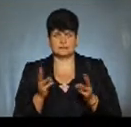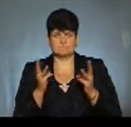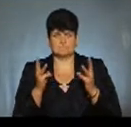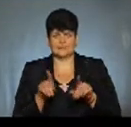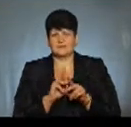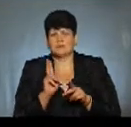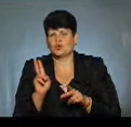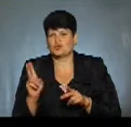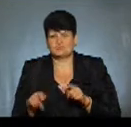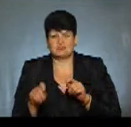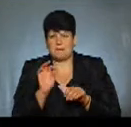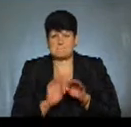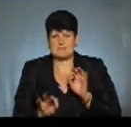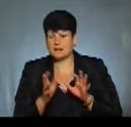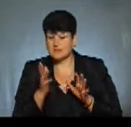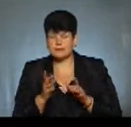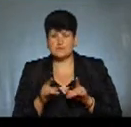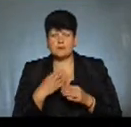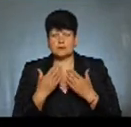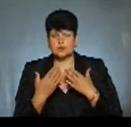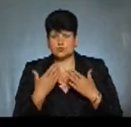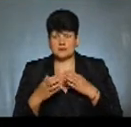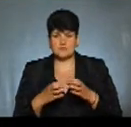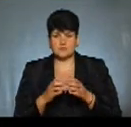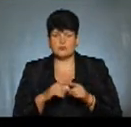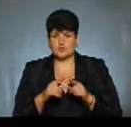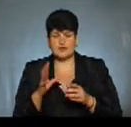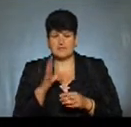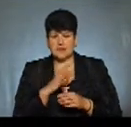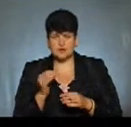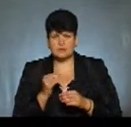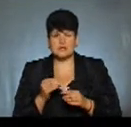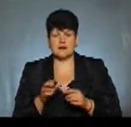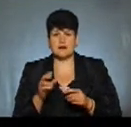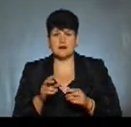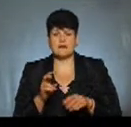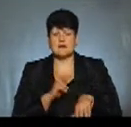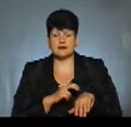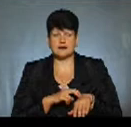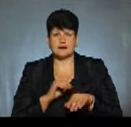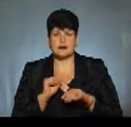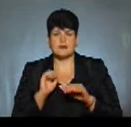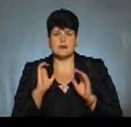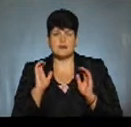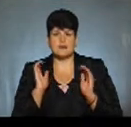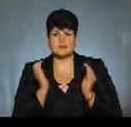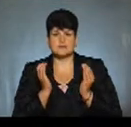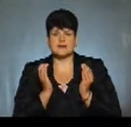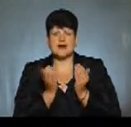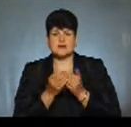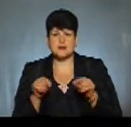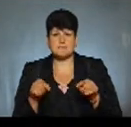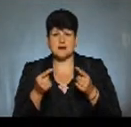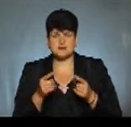Поспілкуватися з бригадою швидкої, яка вчора була на виклику, нам не вдалося. А лікар-анестезіолог Петро Морозіцький з відділення реанімації, в